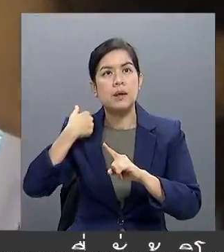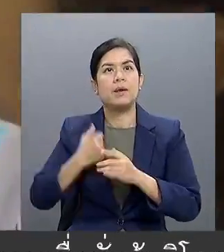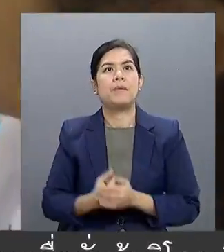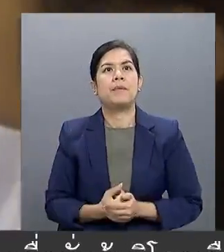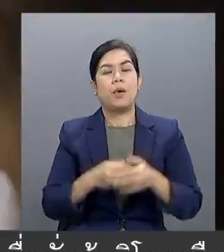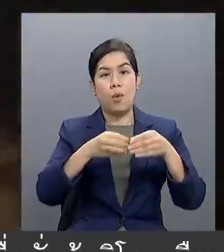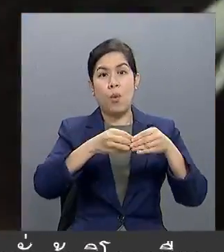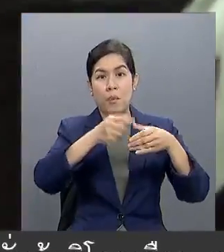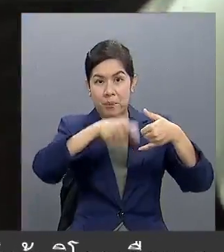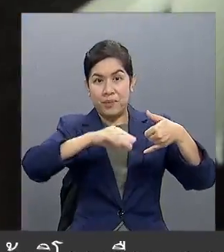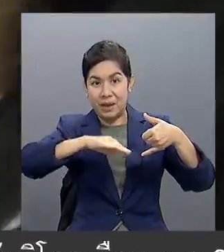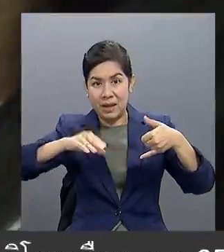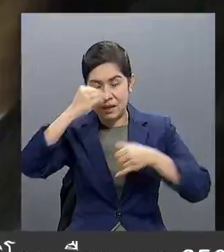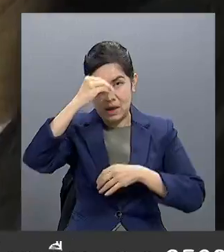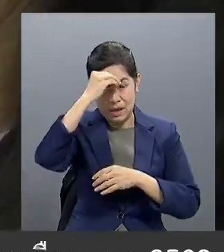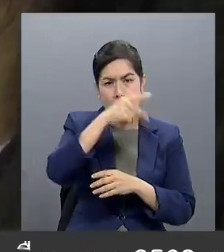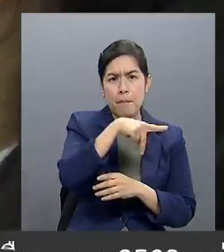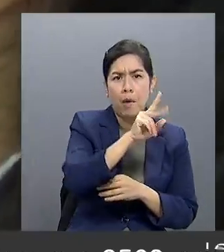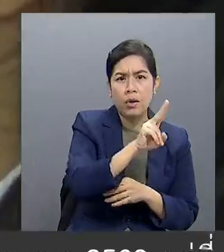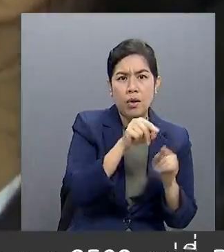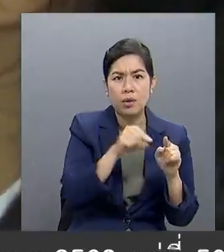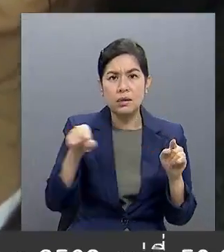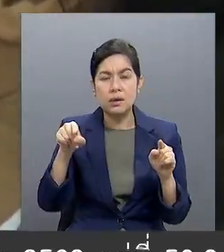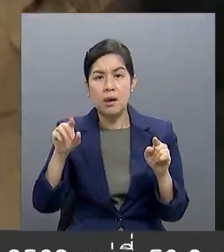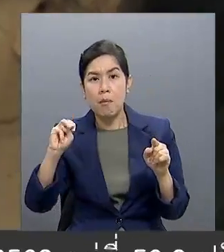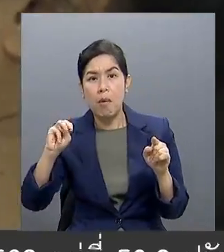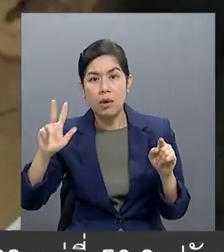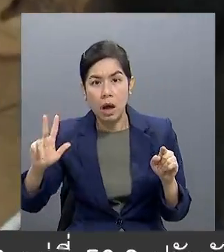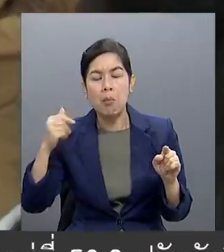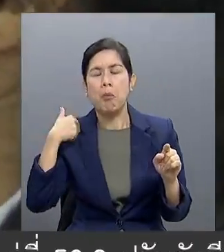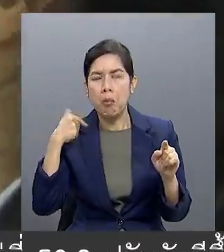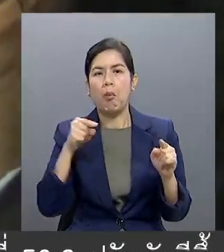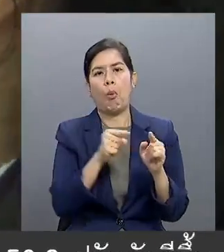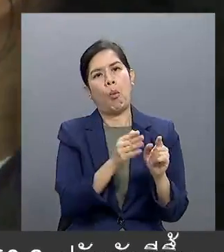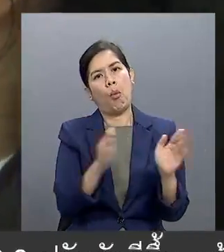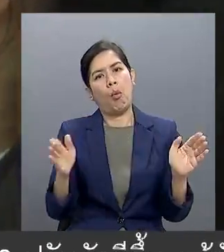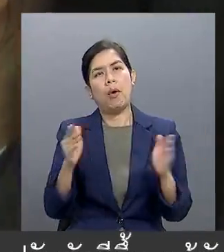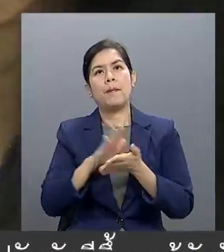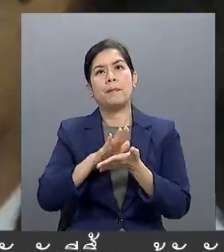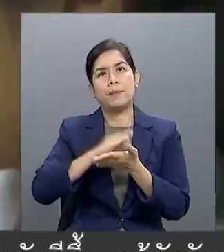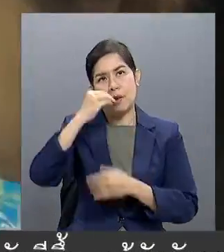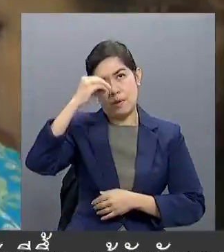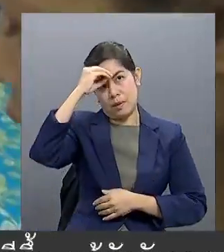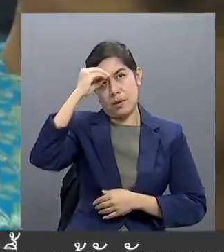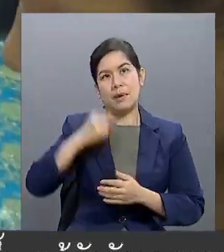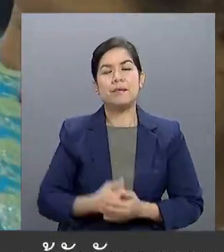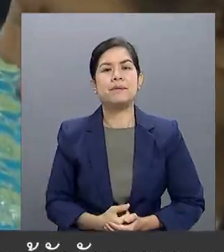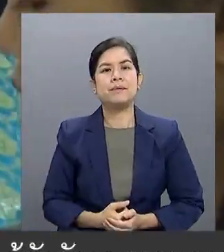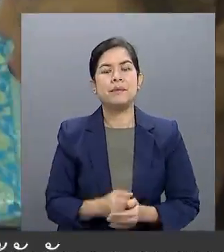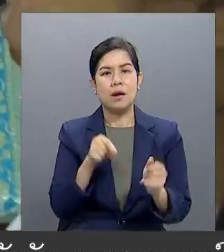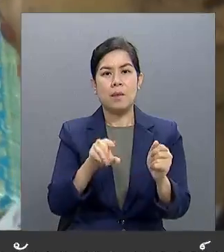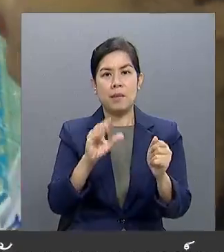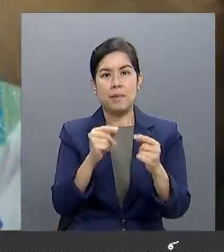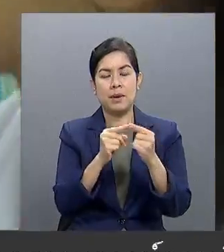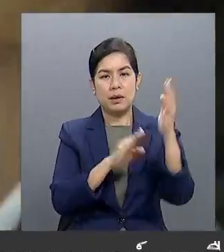จนถึงชั้นมัธยมศึกษาปีที่3ค่ะป.2ถึงม.3โรงเรียนเทศบาล1สังขวิทย์อำเภอเมืองตรังจังหวัดตรังค่ะ